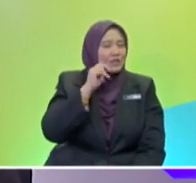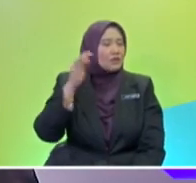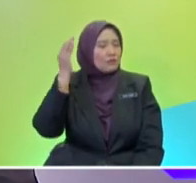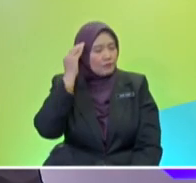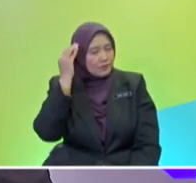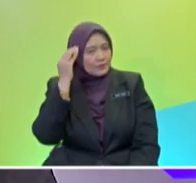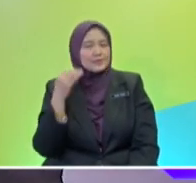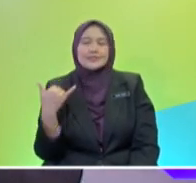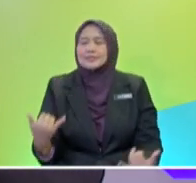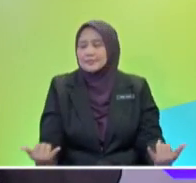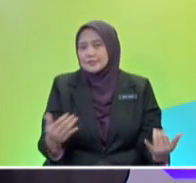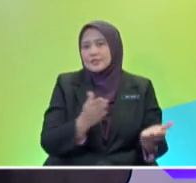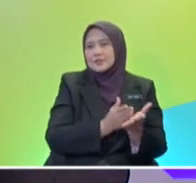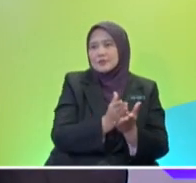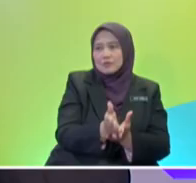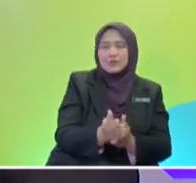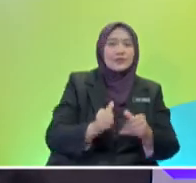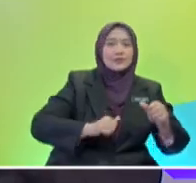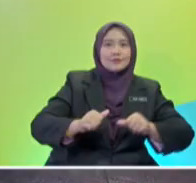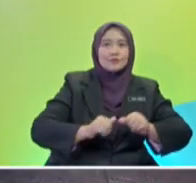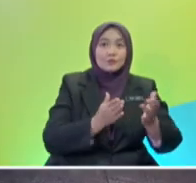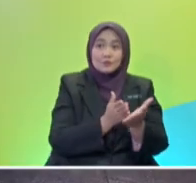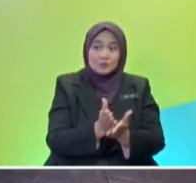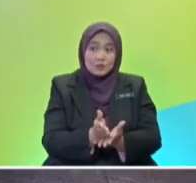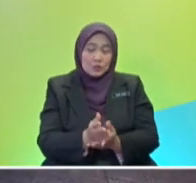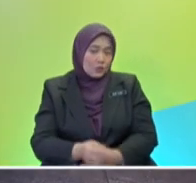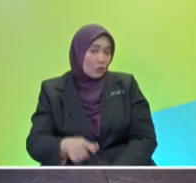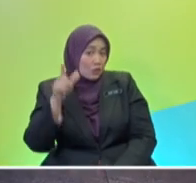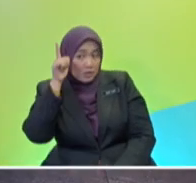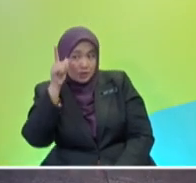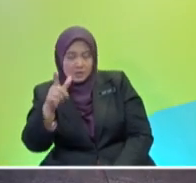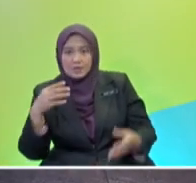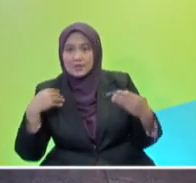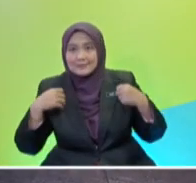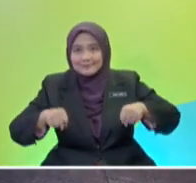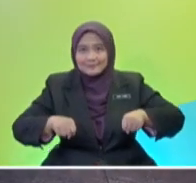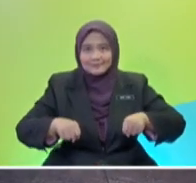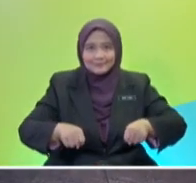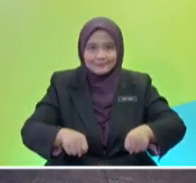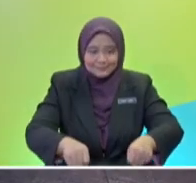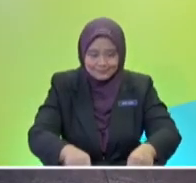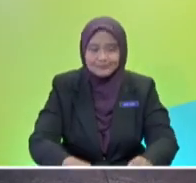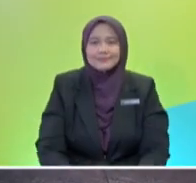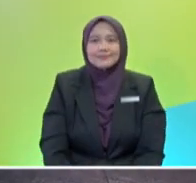dengan activity yang seterusnya baik di hadapan tuh Lisa